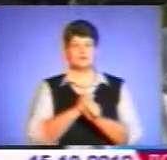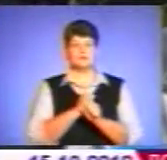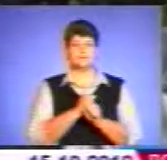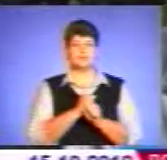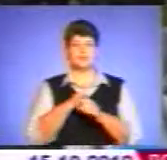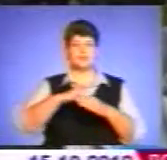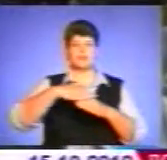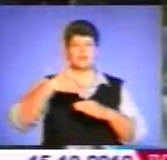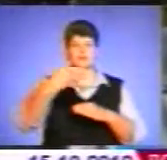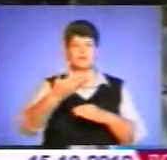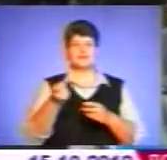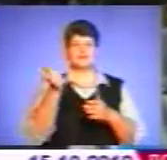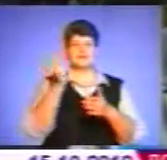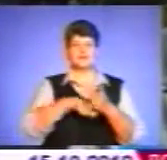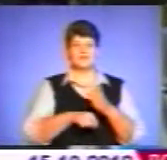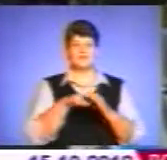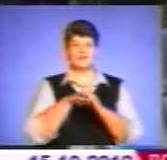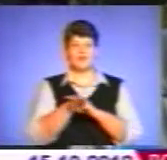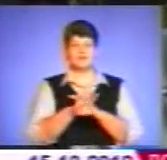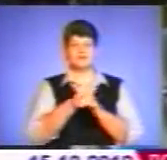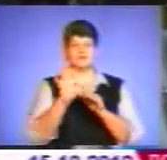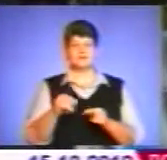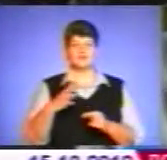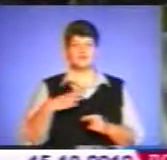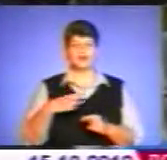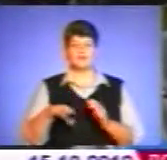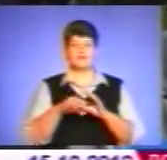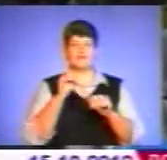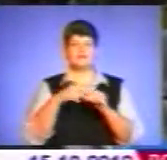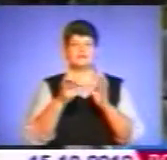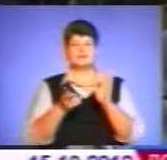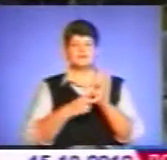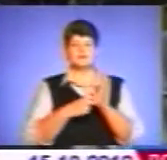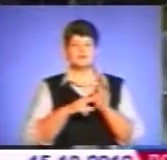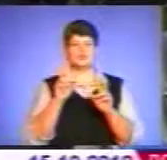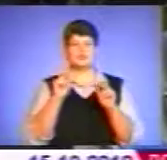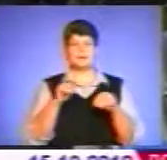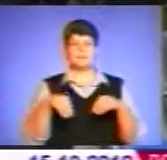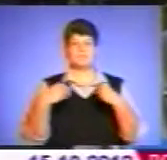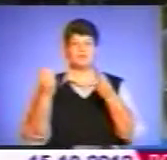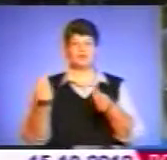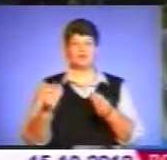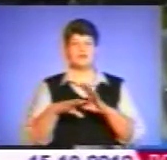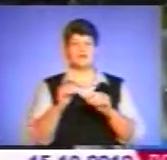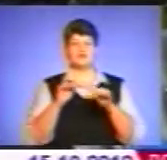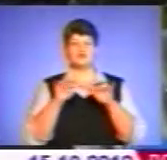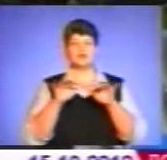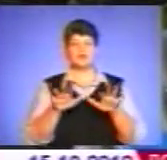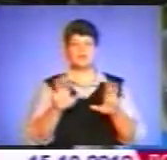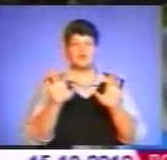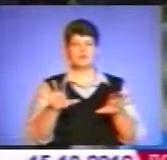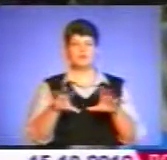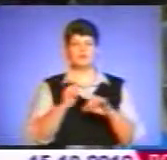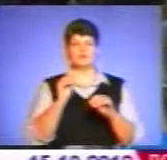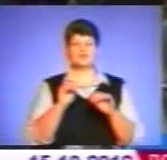ноутбук закритий, схований, все провірено, чекаємо виборів. 17-го числа я передаю все це на виборчу дільницю, голові виборчої